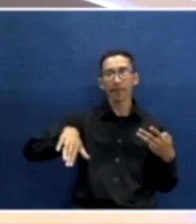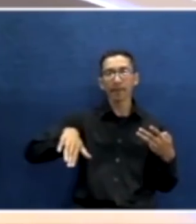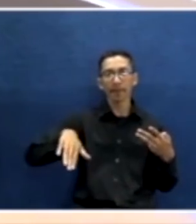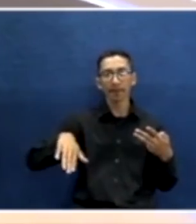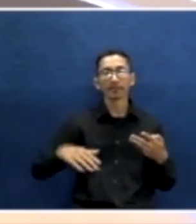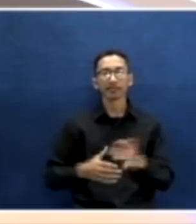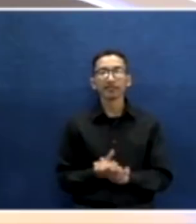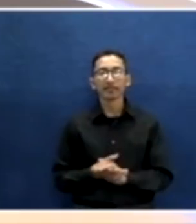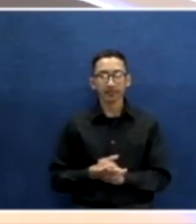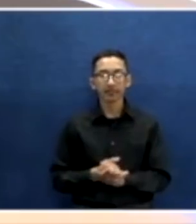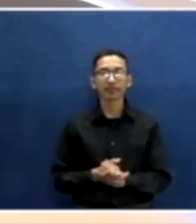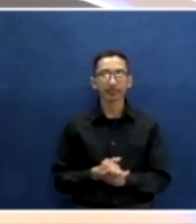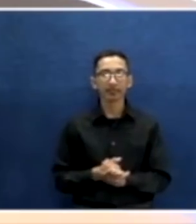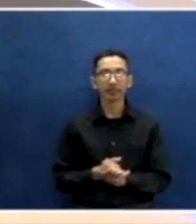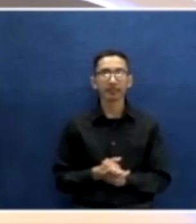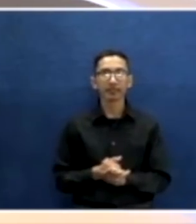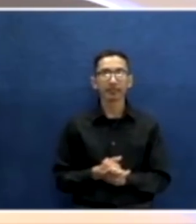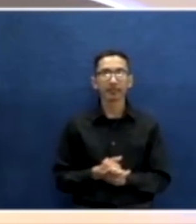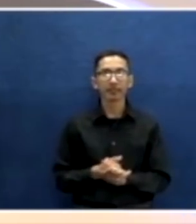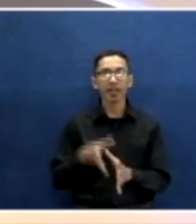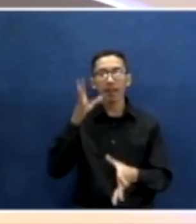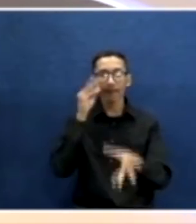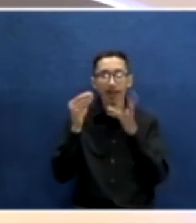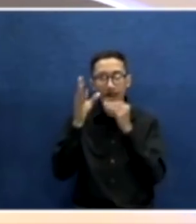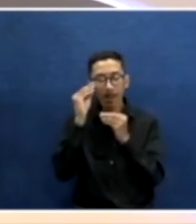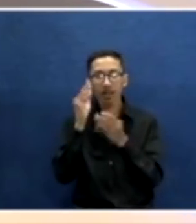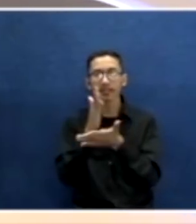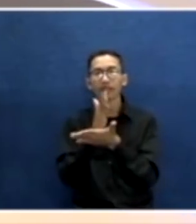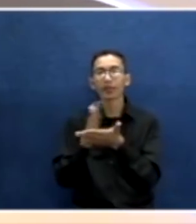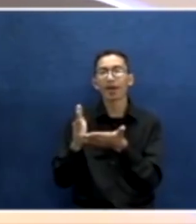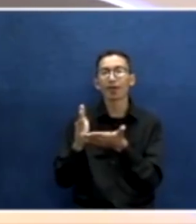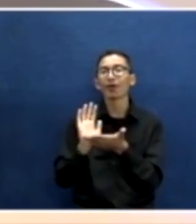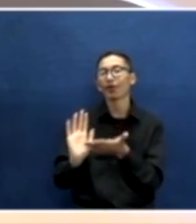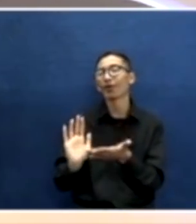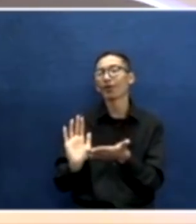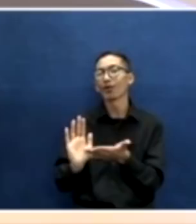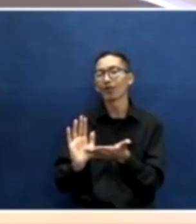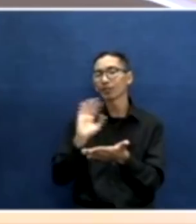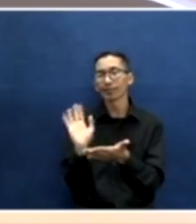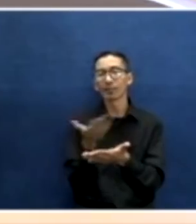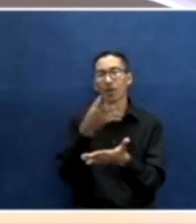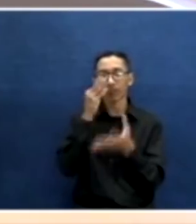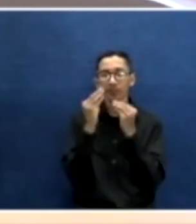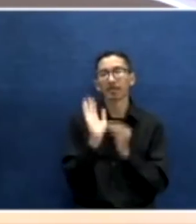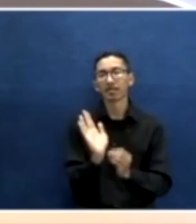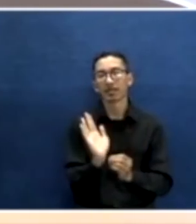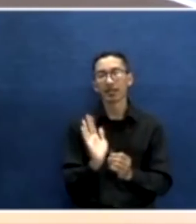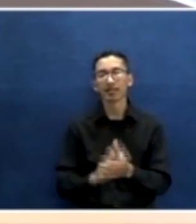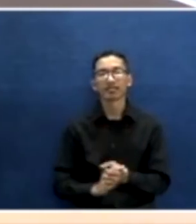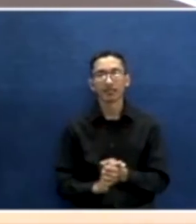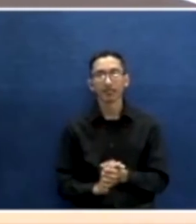Khattab yang kalian telah hafalkan separuhnya tidak semuanya Innamal A'malu binniat